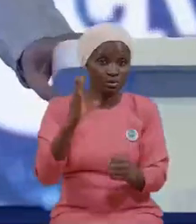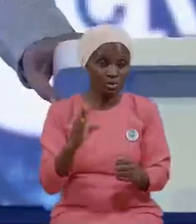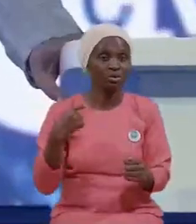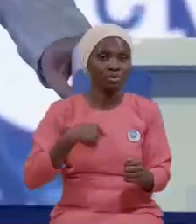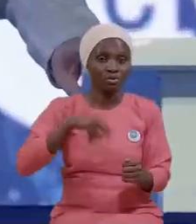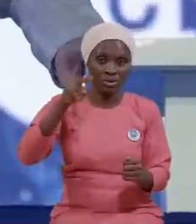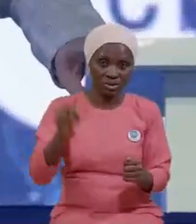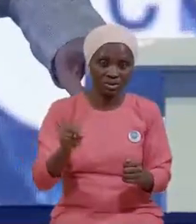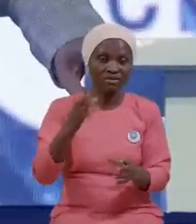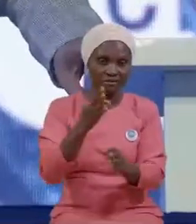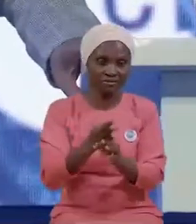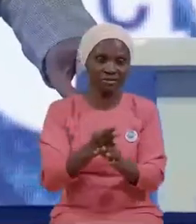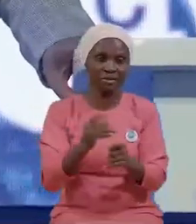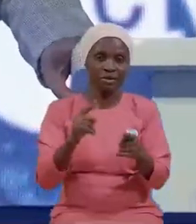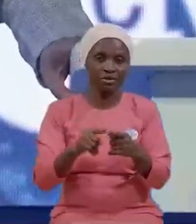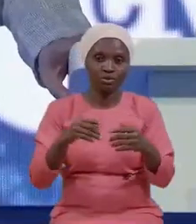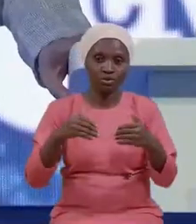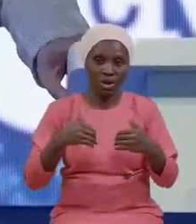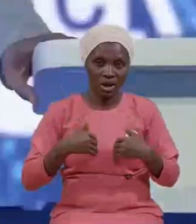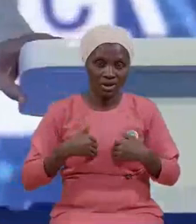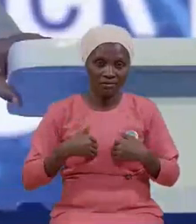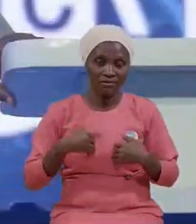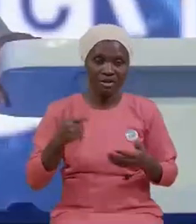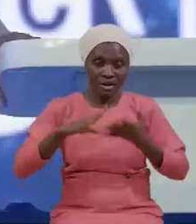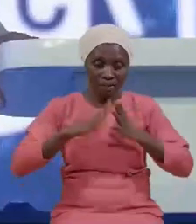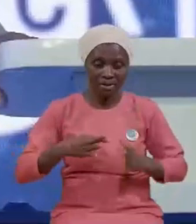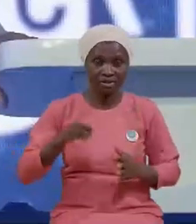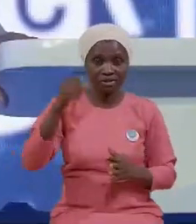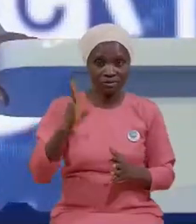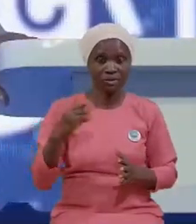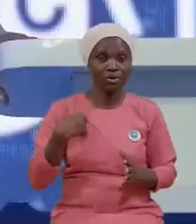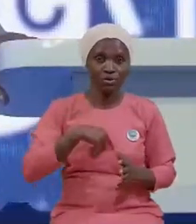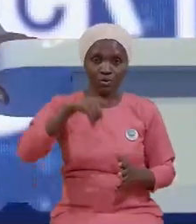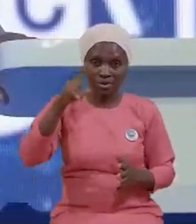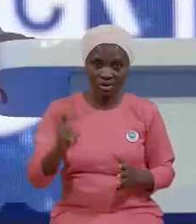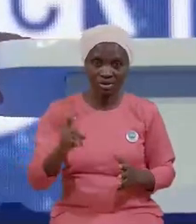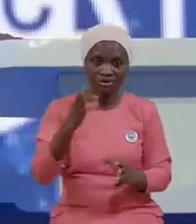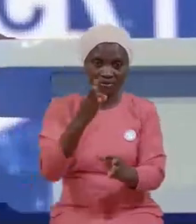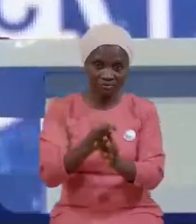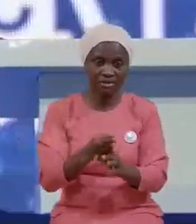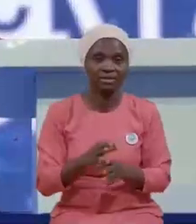Pour avoir accès à la paix de Dieu, il nous faut avoir la paix.